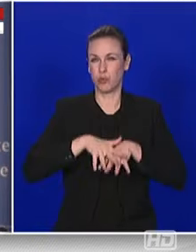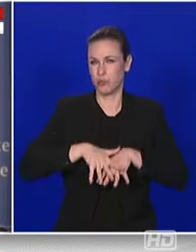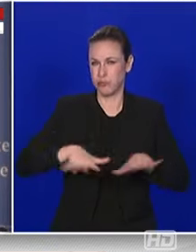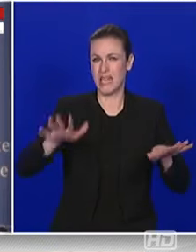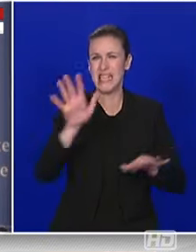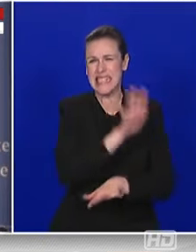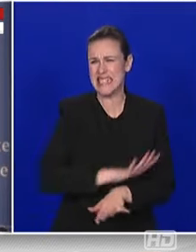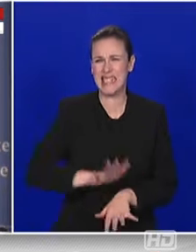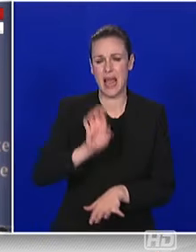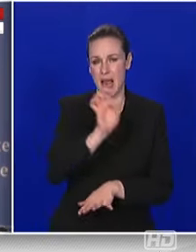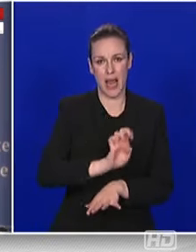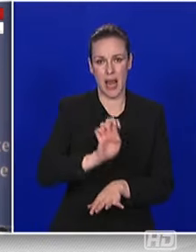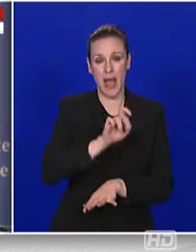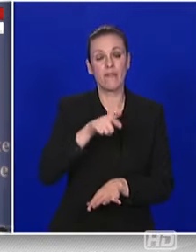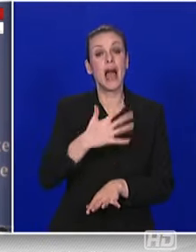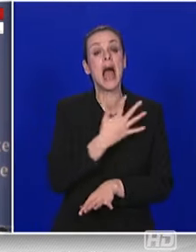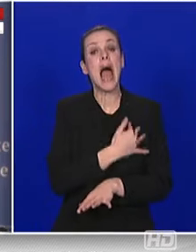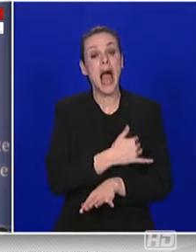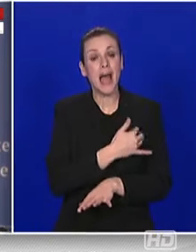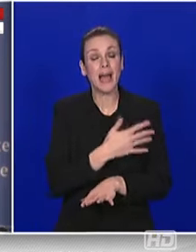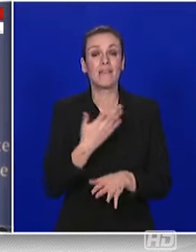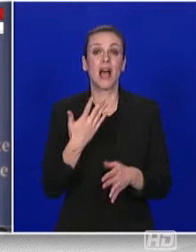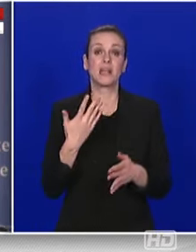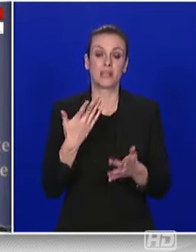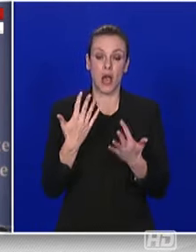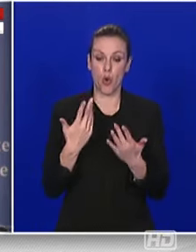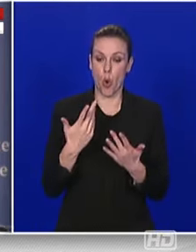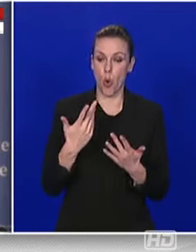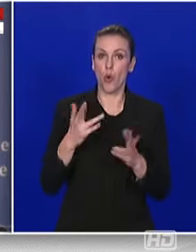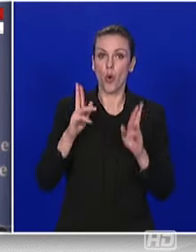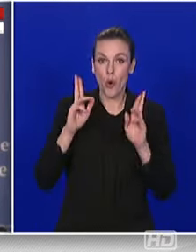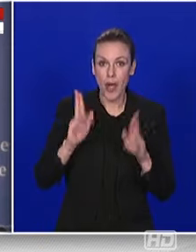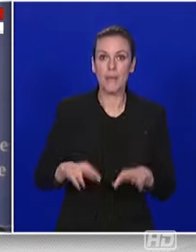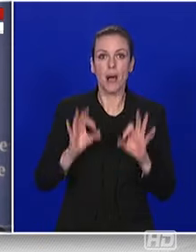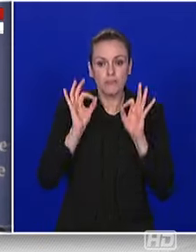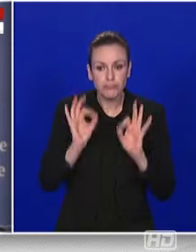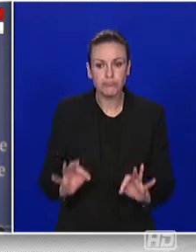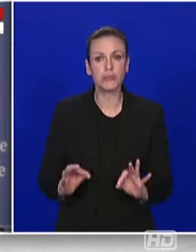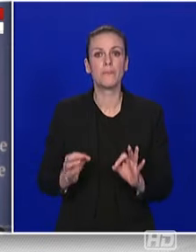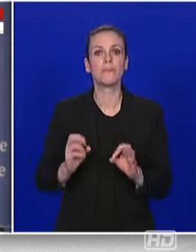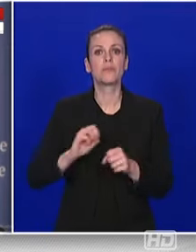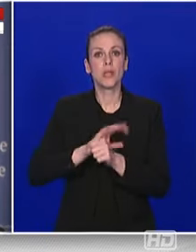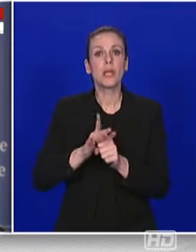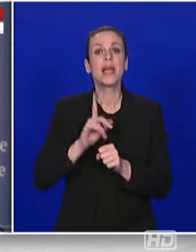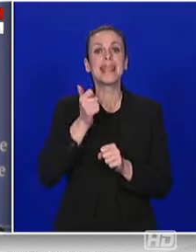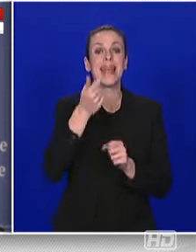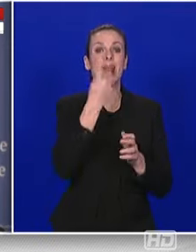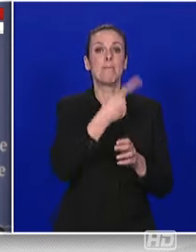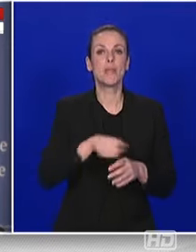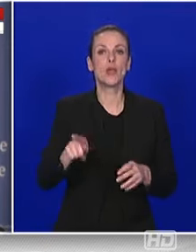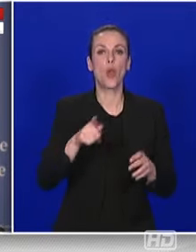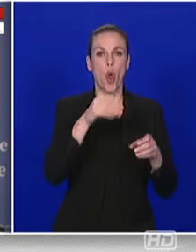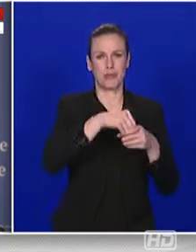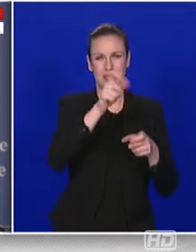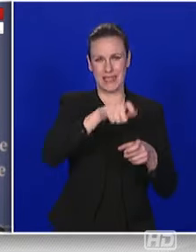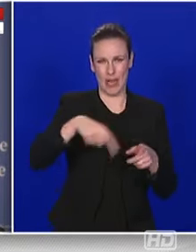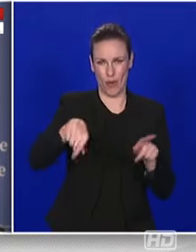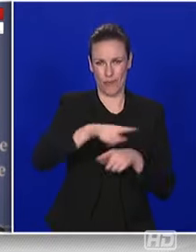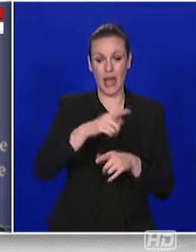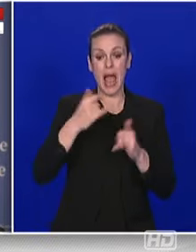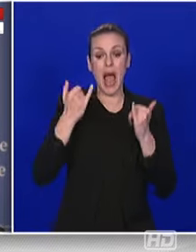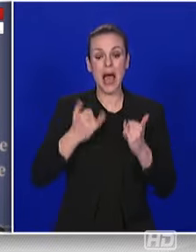Europu, da je Hrvatska s obzirom na broj aktivnih slučajeva na 1 milijun stanovnika, a naš današnji broj